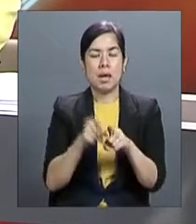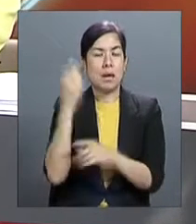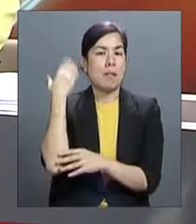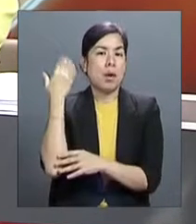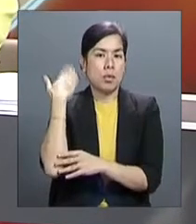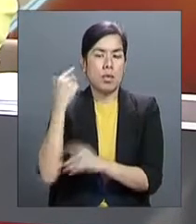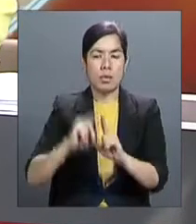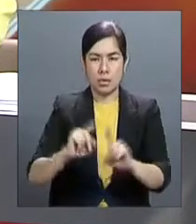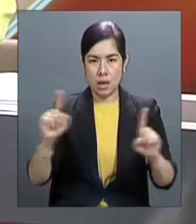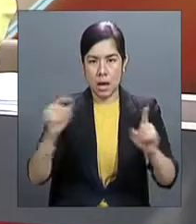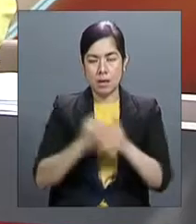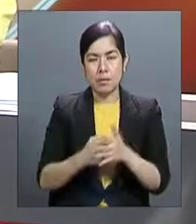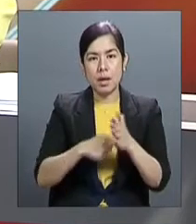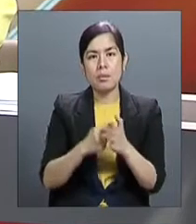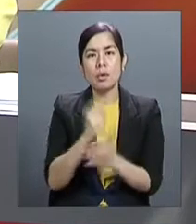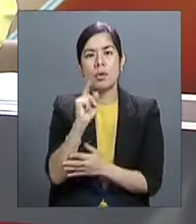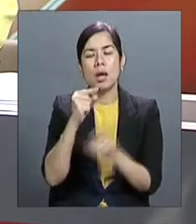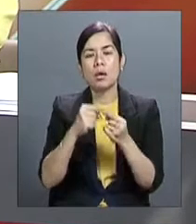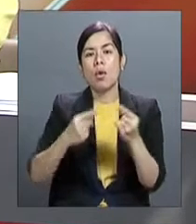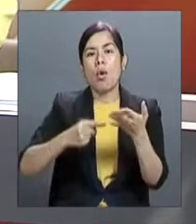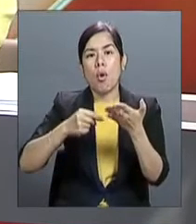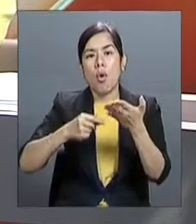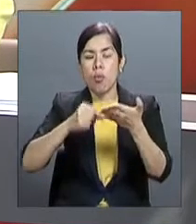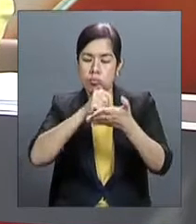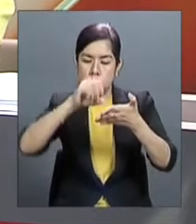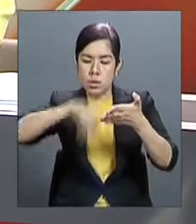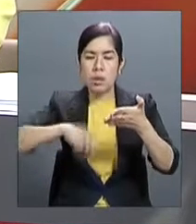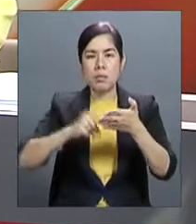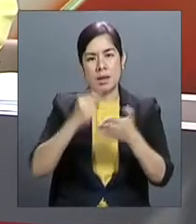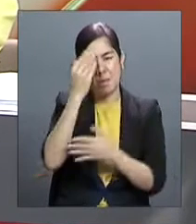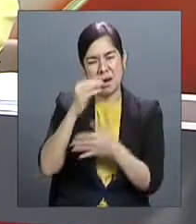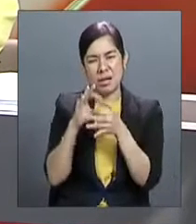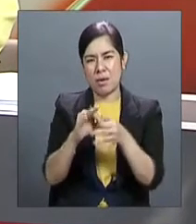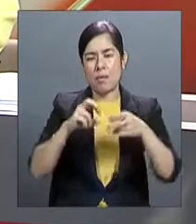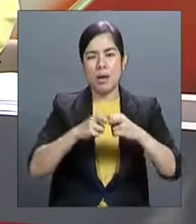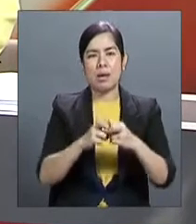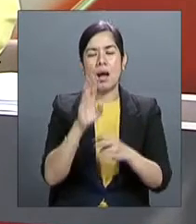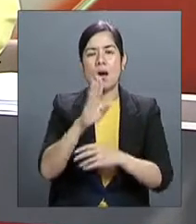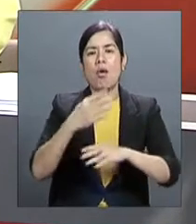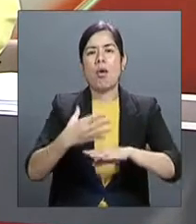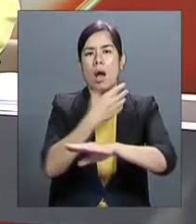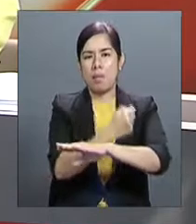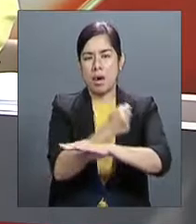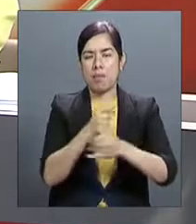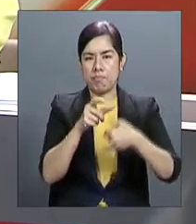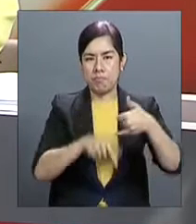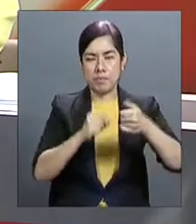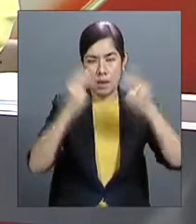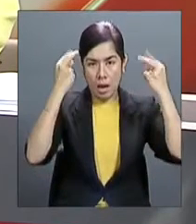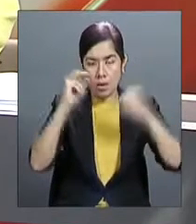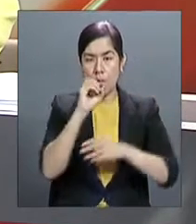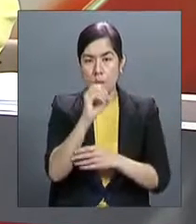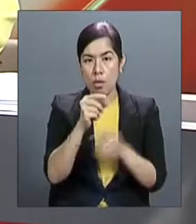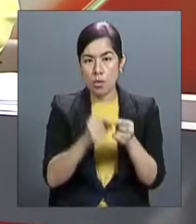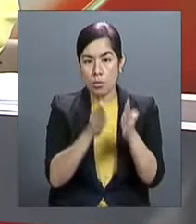ค่ะสาเหตุที่ต้องตัดกำหนดการนี้ออกก็เป็นเพราะว่าประเด็นการเมืองซึ่งนายกรัฐมนตรีเน้นย้ำนะคะว่าเป็นหน้าที่ของฝ่ายบริห